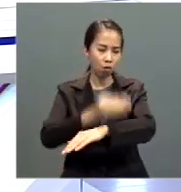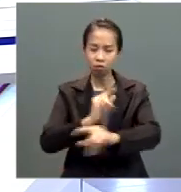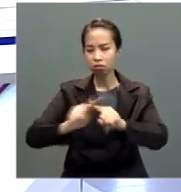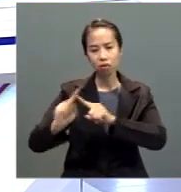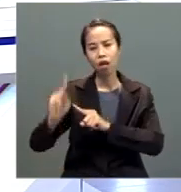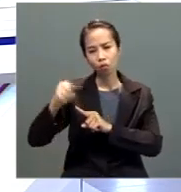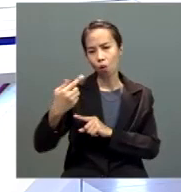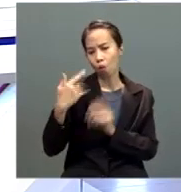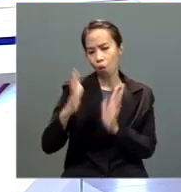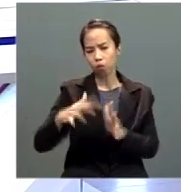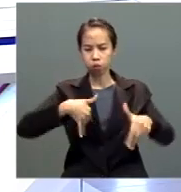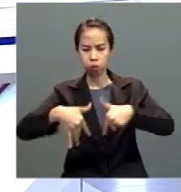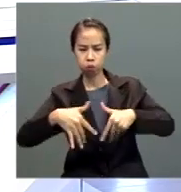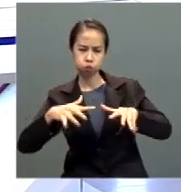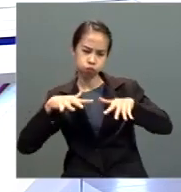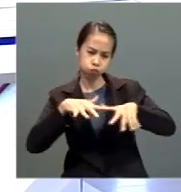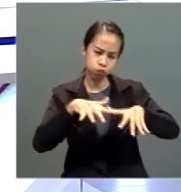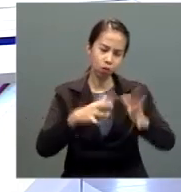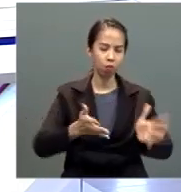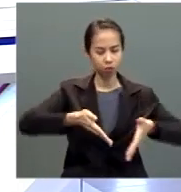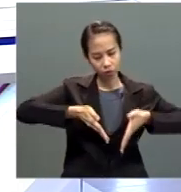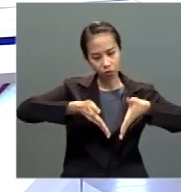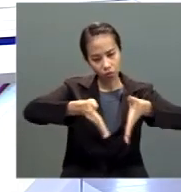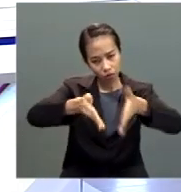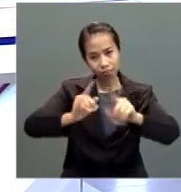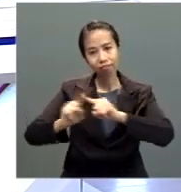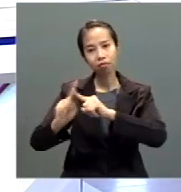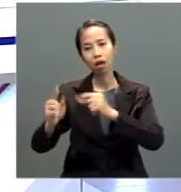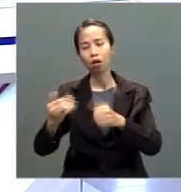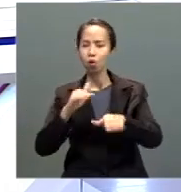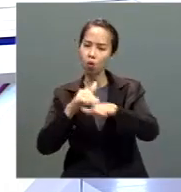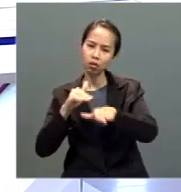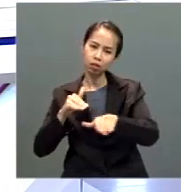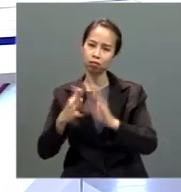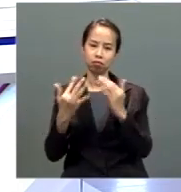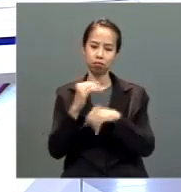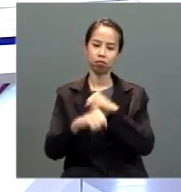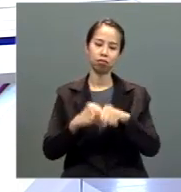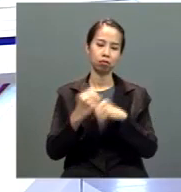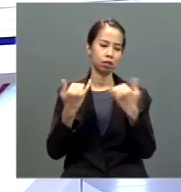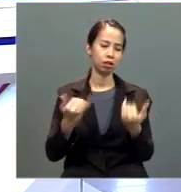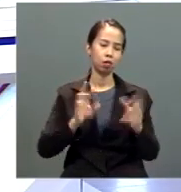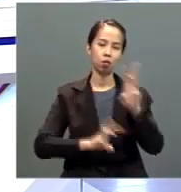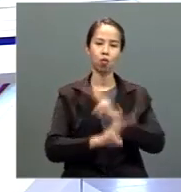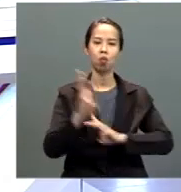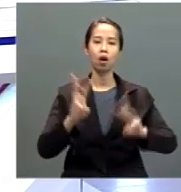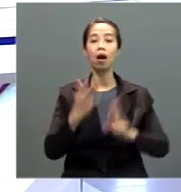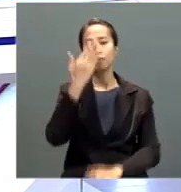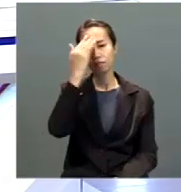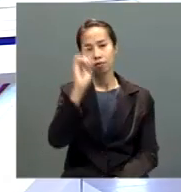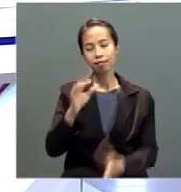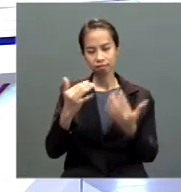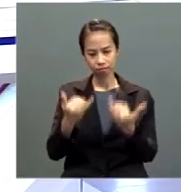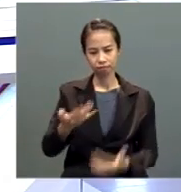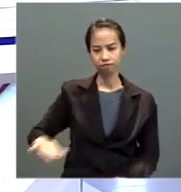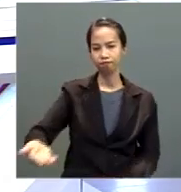องแน่นไปด้วยพี่น้องประชาชนถนนเส้นต่างๆสายสำคัญแต่ปีนี้มันไม่มีภาพแบบนั้นเกิดขึ้นเพราะพวกเราทุกคนช่วยกันนะคะ ใช่